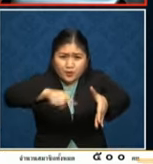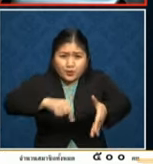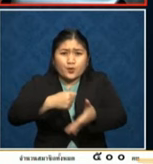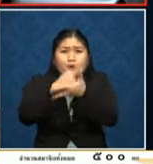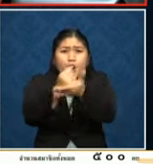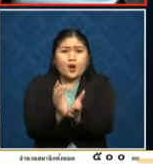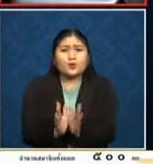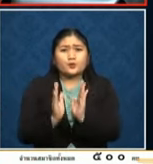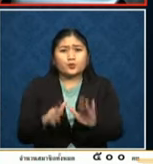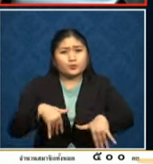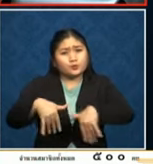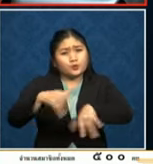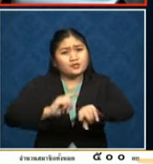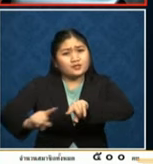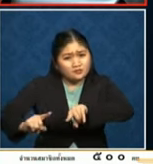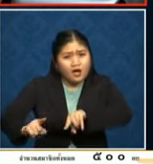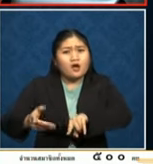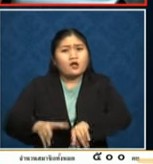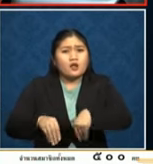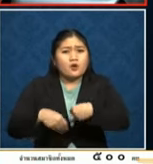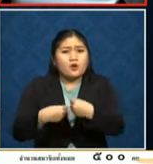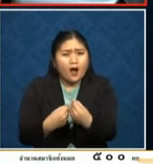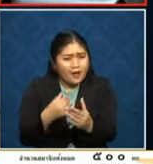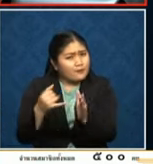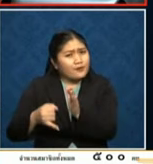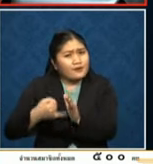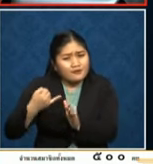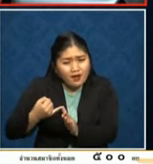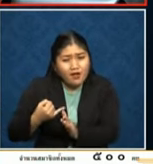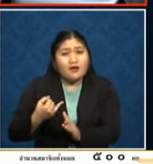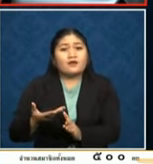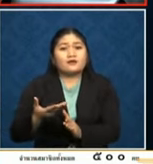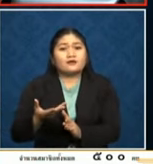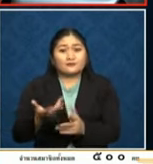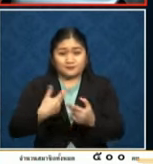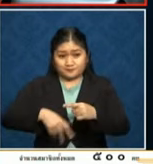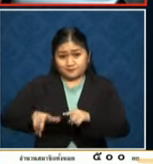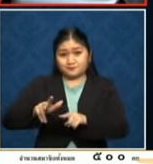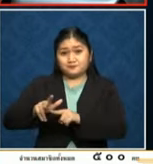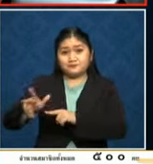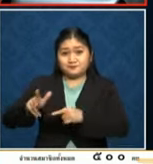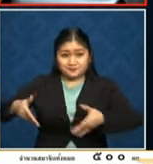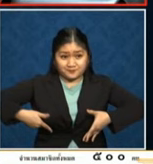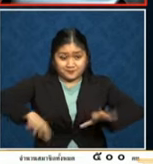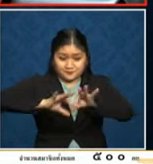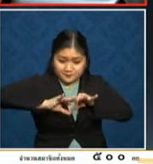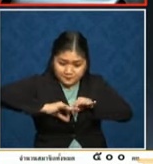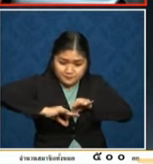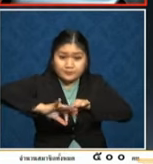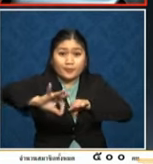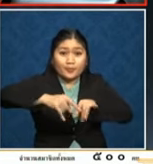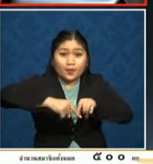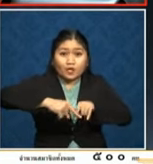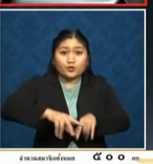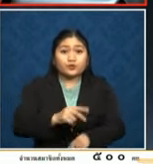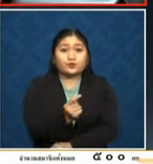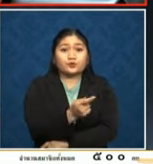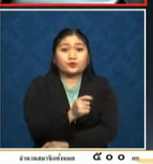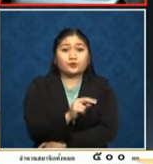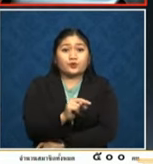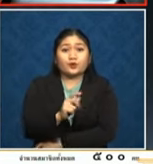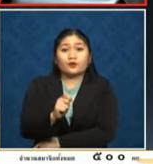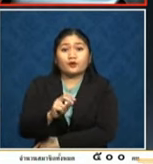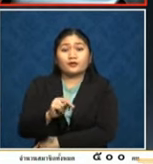พี่น้องประชาชนและนำอำนวยความสะดวกให้แก่พี่น้องประชาชนเส้นทางที่3ครับถนนเส้นนี้เชื่อมระหว่างบ้านทองอินหมู่ที่5ต